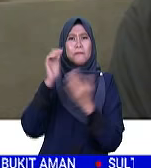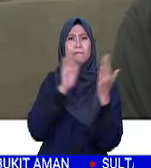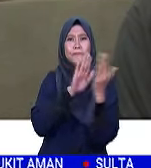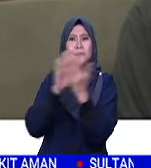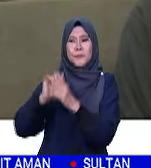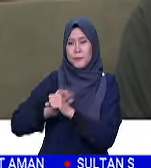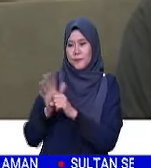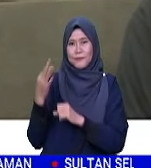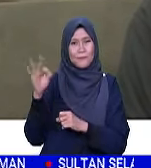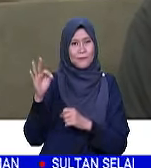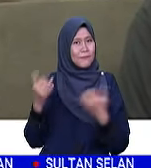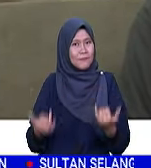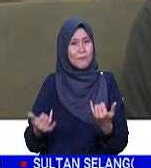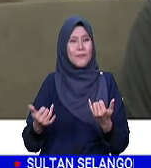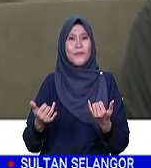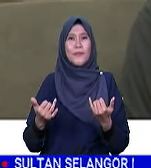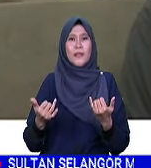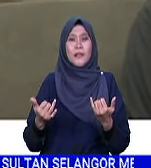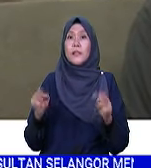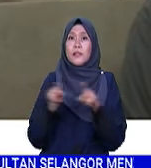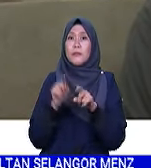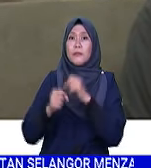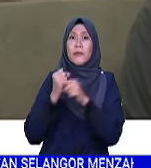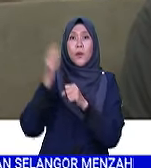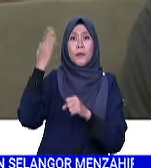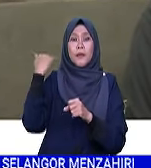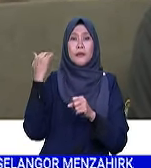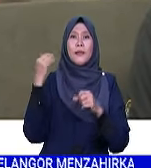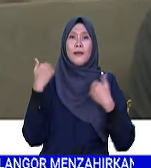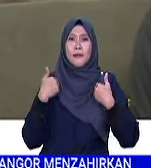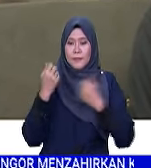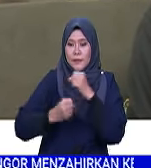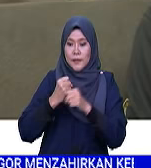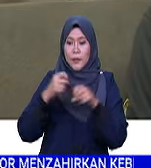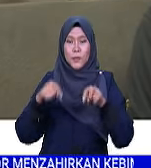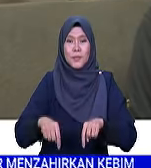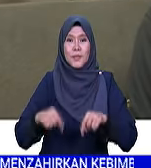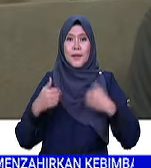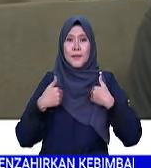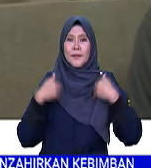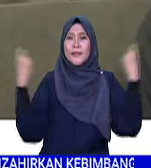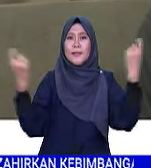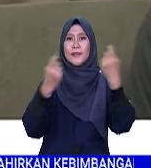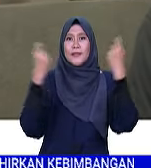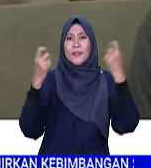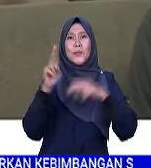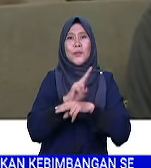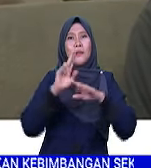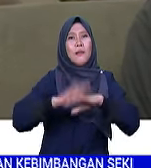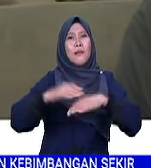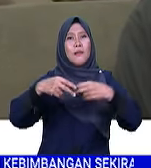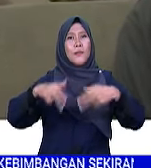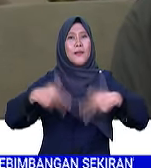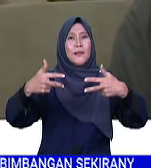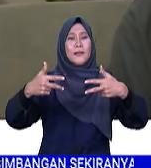pandemik COVID-19. Jadi seperti tahun lepas, tahun ini akan diadakan sambutan secara hybrid, di